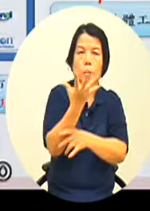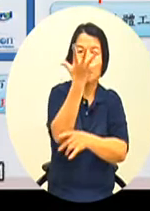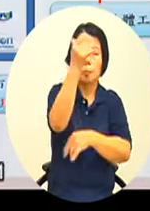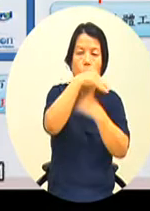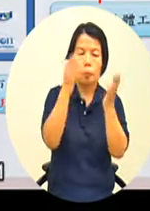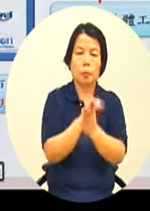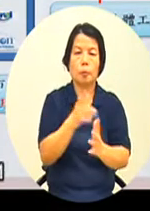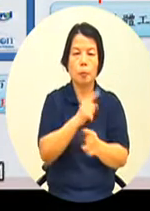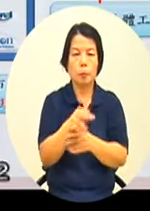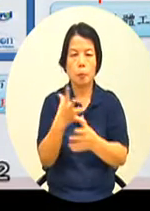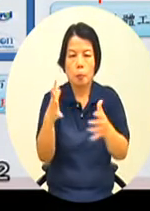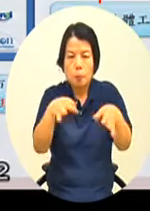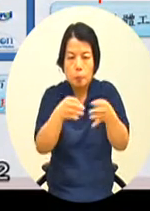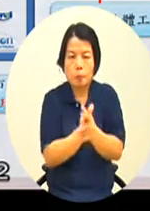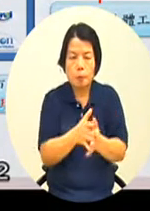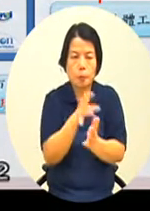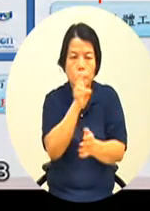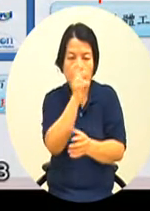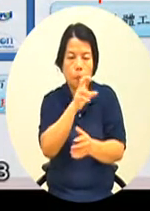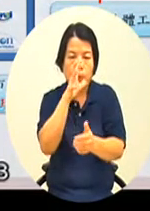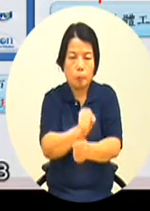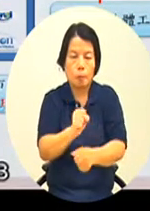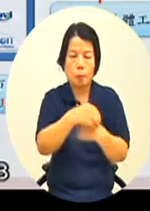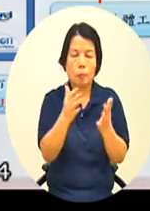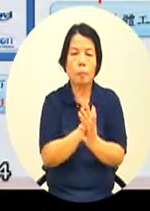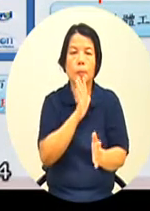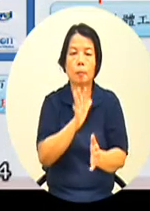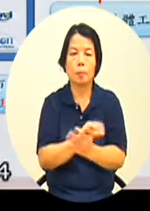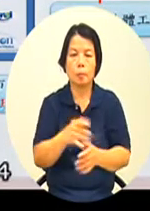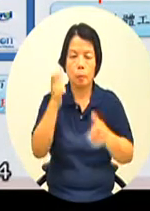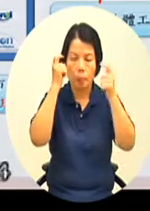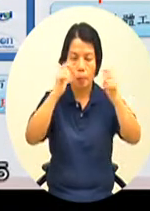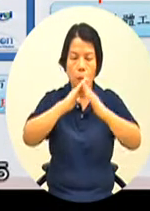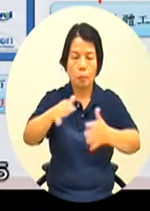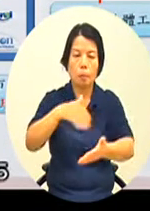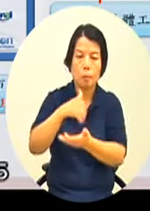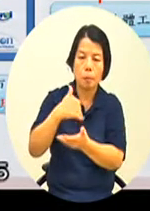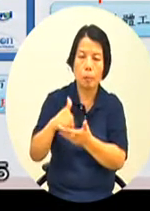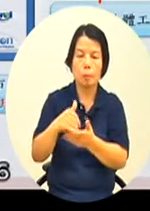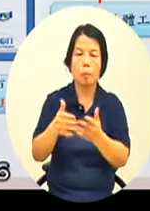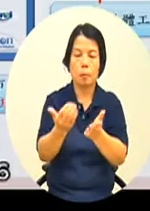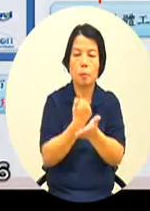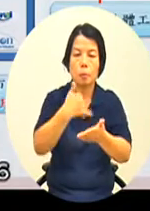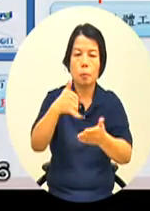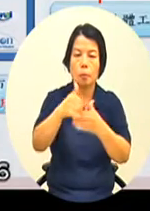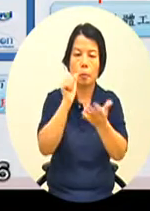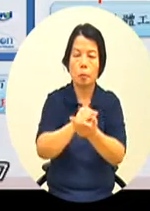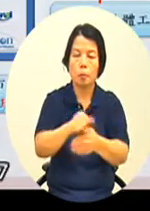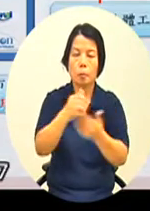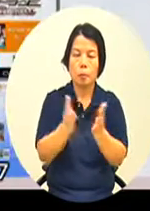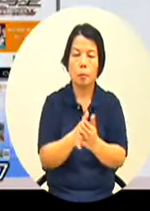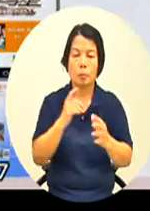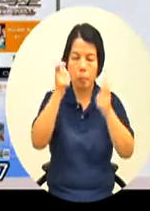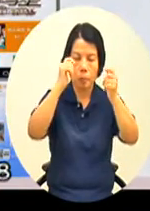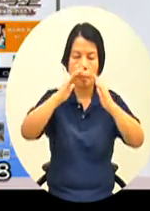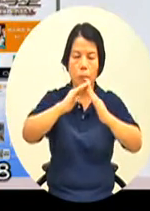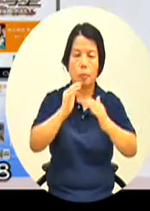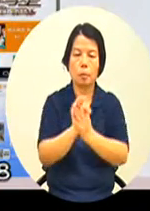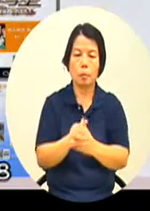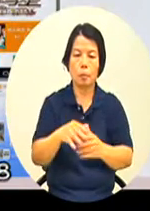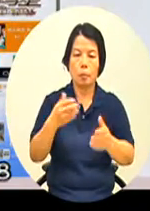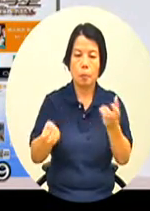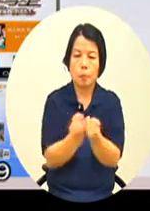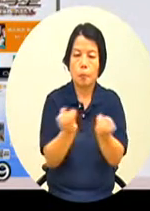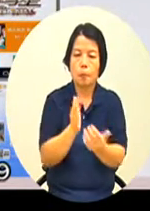系统的视觉化、高雄市预算的视觉化以及高雄防灾通等。为